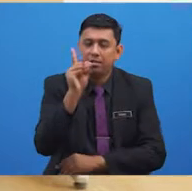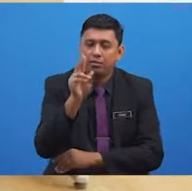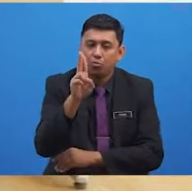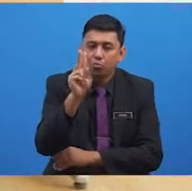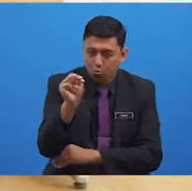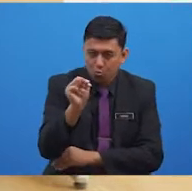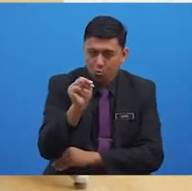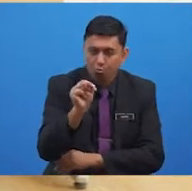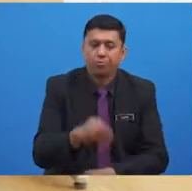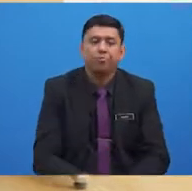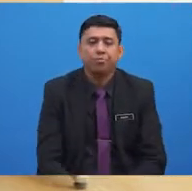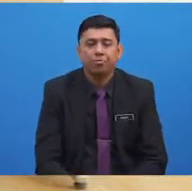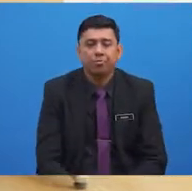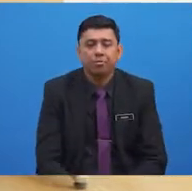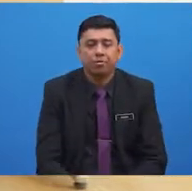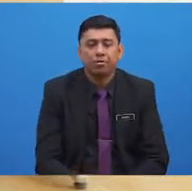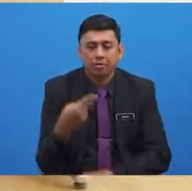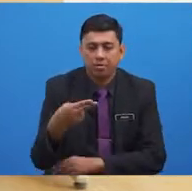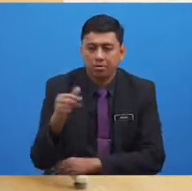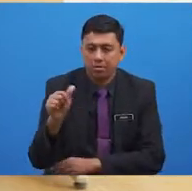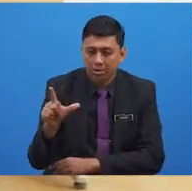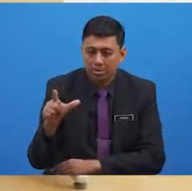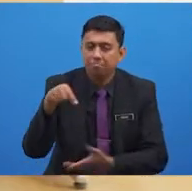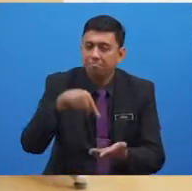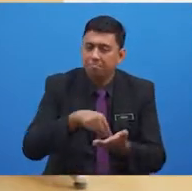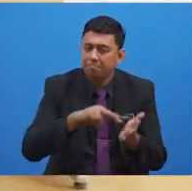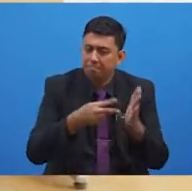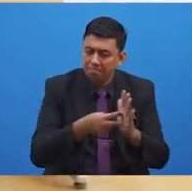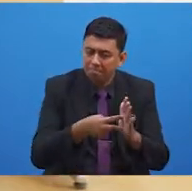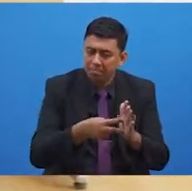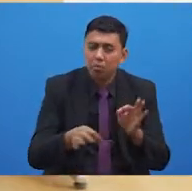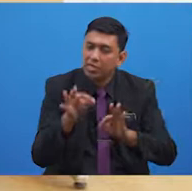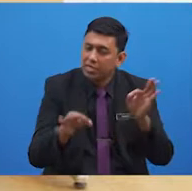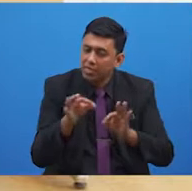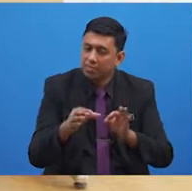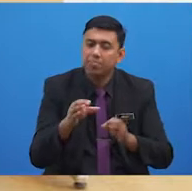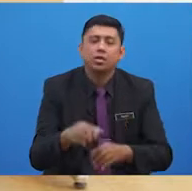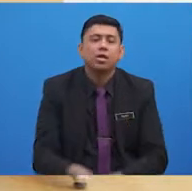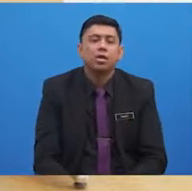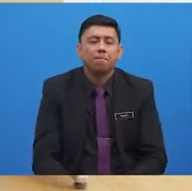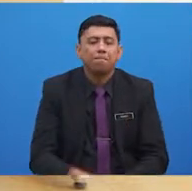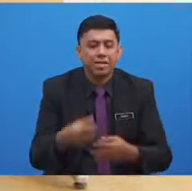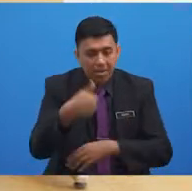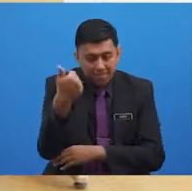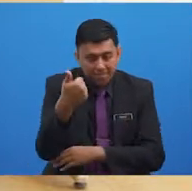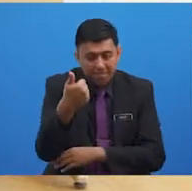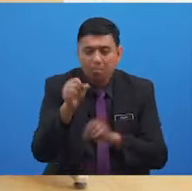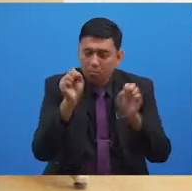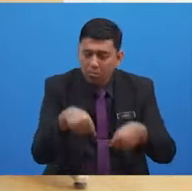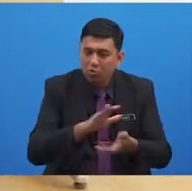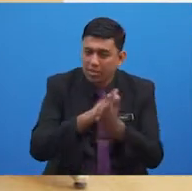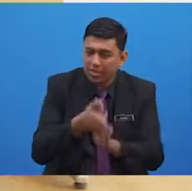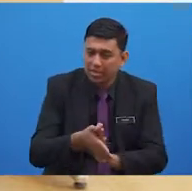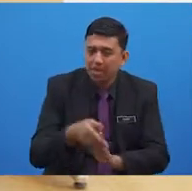Dewan Undangan Negeri. Hal ini bermaksud jika calon tersebut menang, beliau boleh menjadi